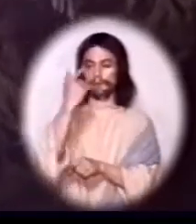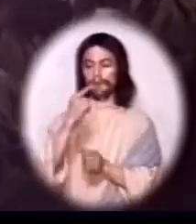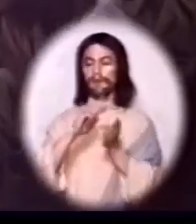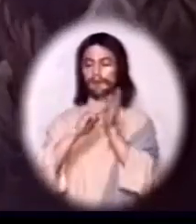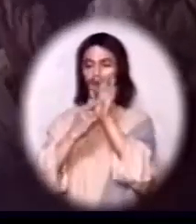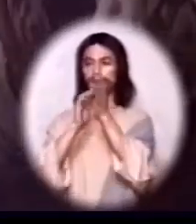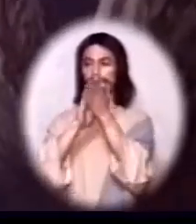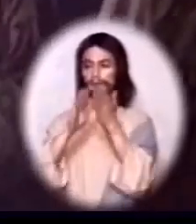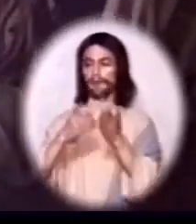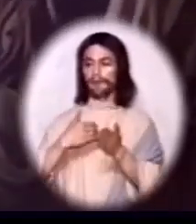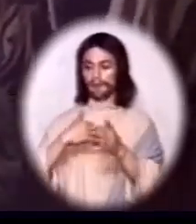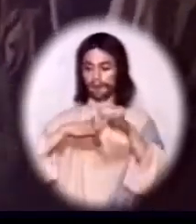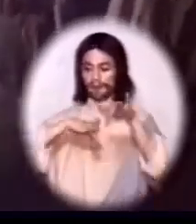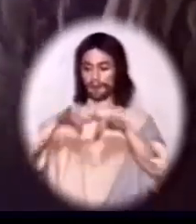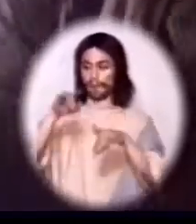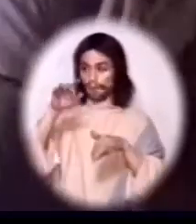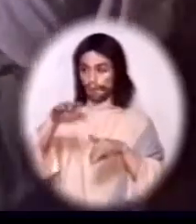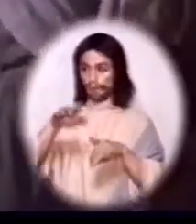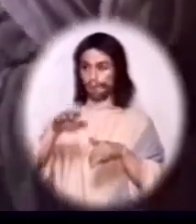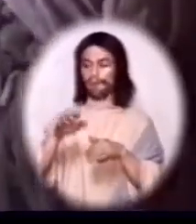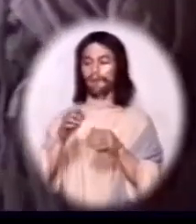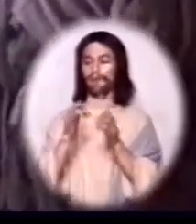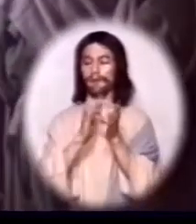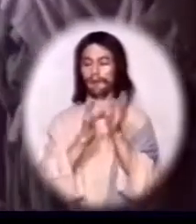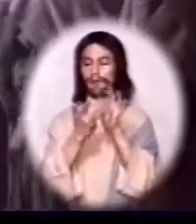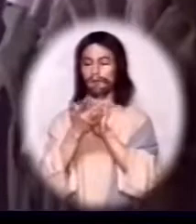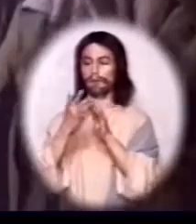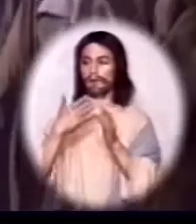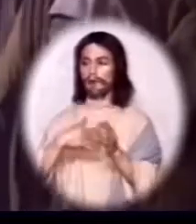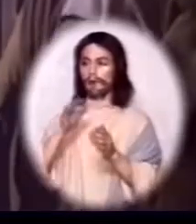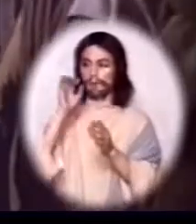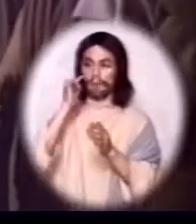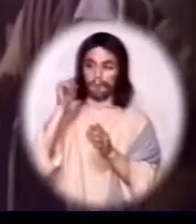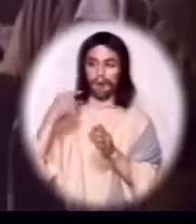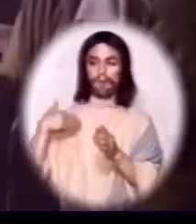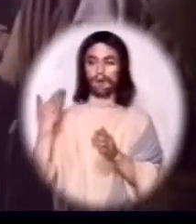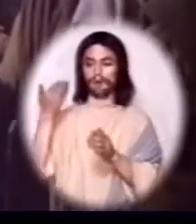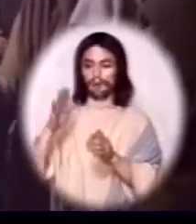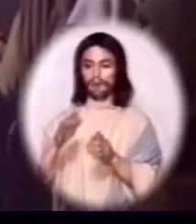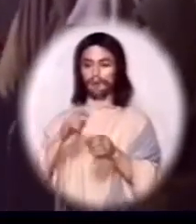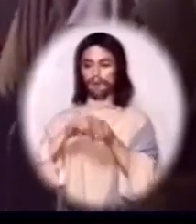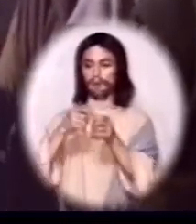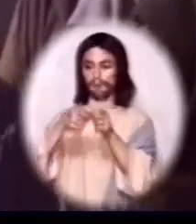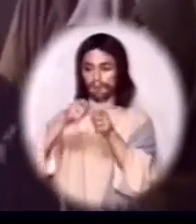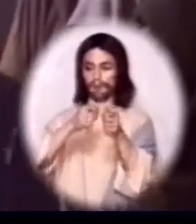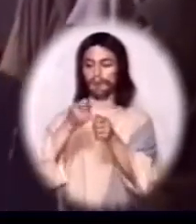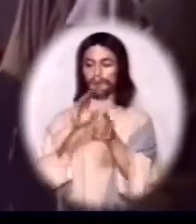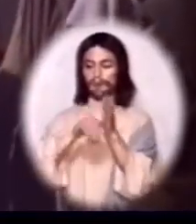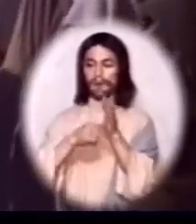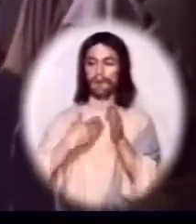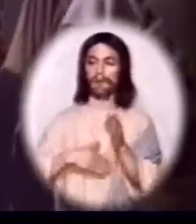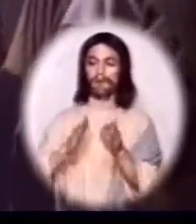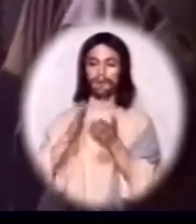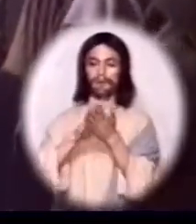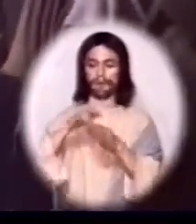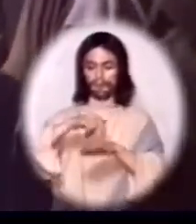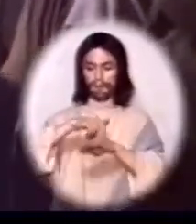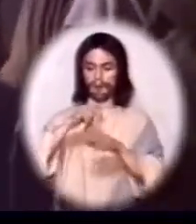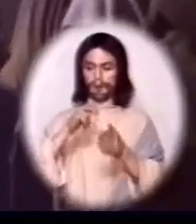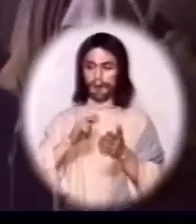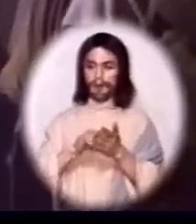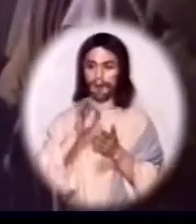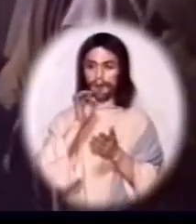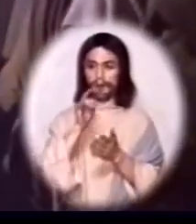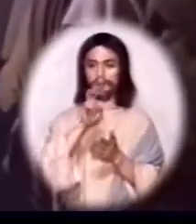시몬에게 나타나셨습니다. 우리가 길에서는 그분을 알아보지 못했어. 그러나 떡을 떼실 그때 알게 되었지.